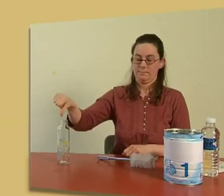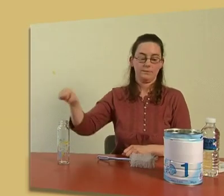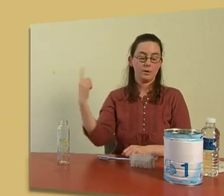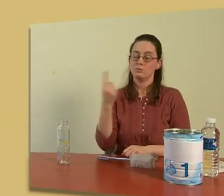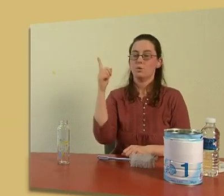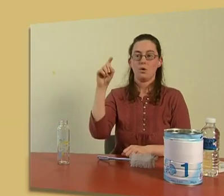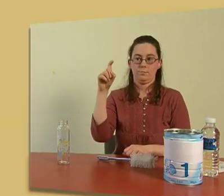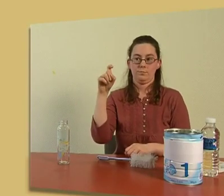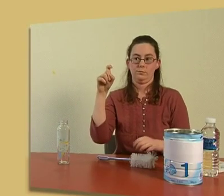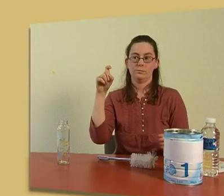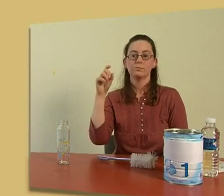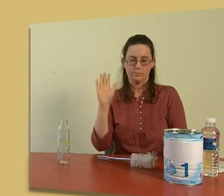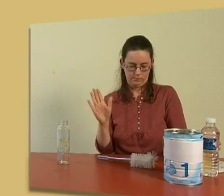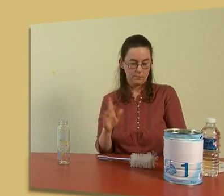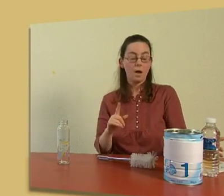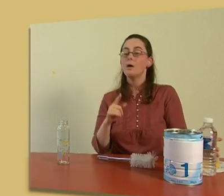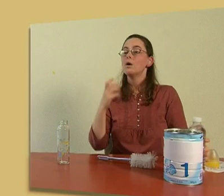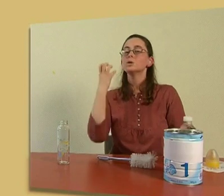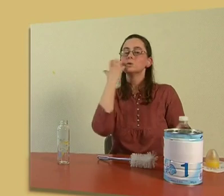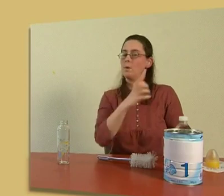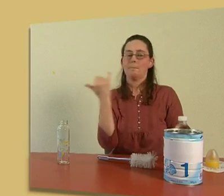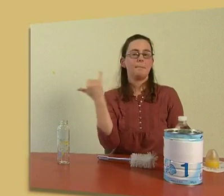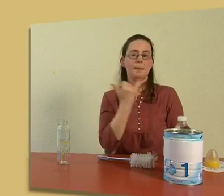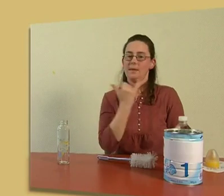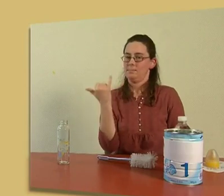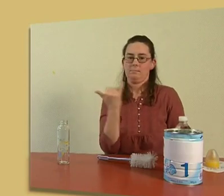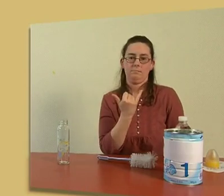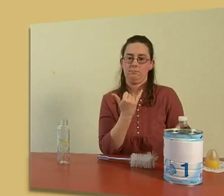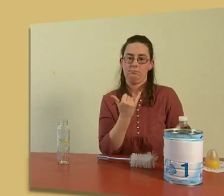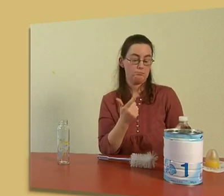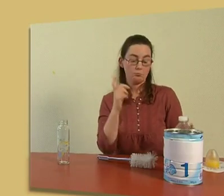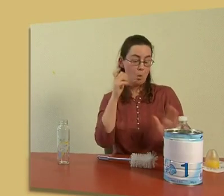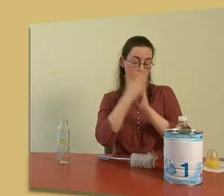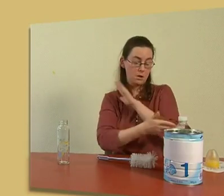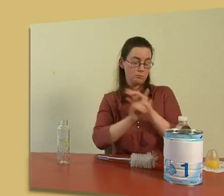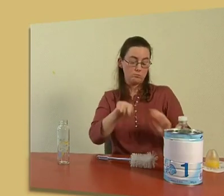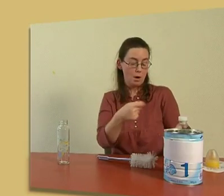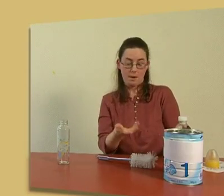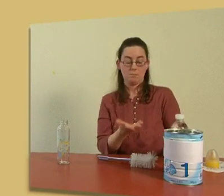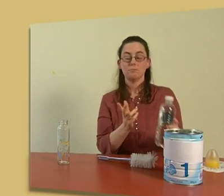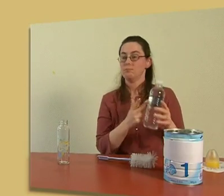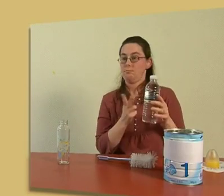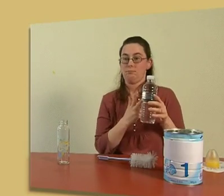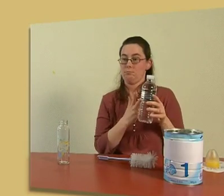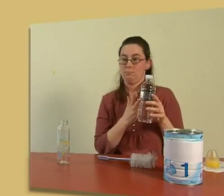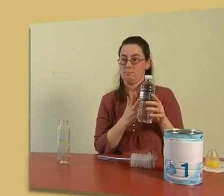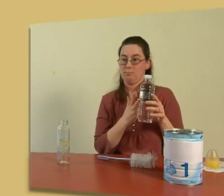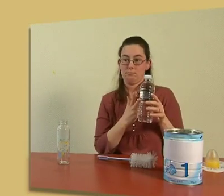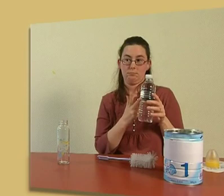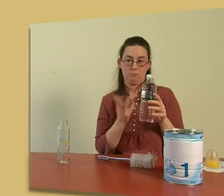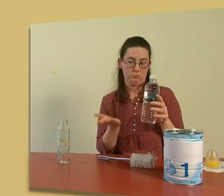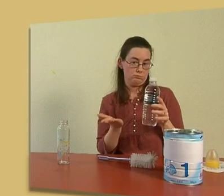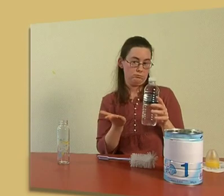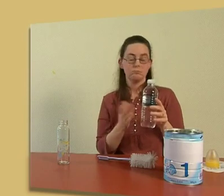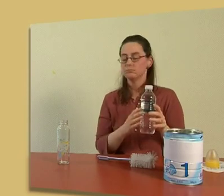Alors, en premier, il faut mettre l'eau. Toujours en premier. Faire chauffer n'est pas utile, on